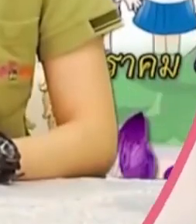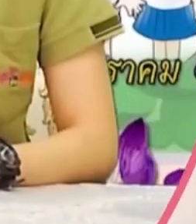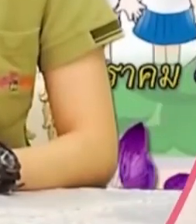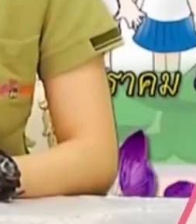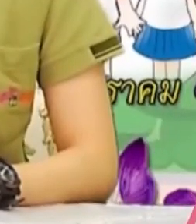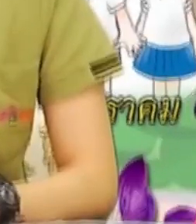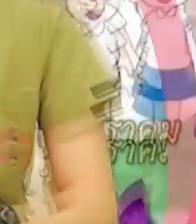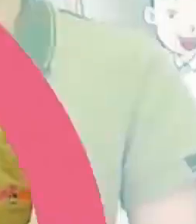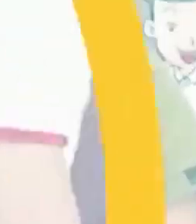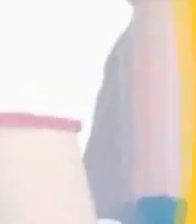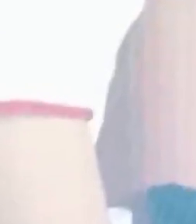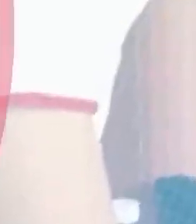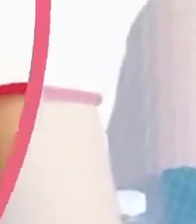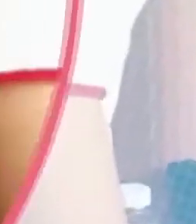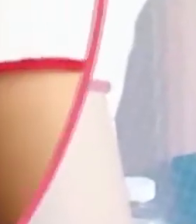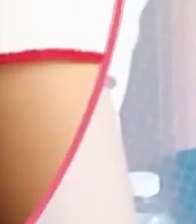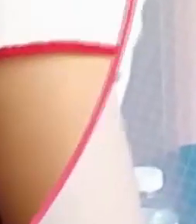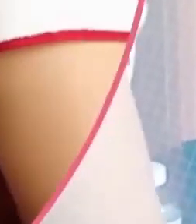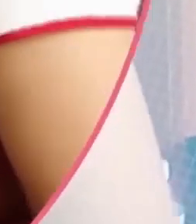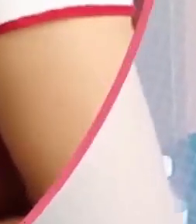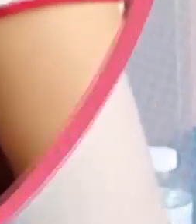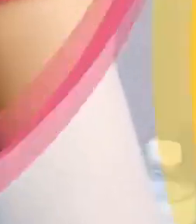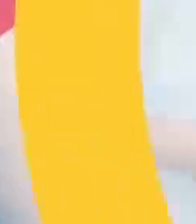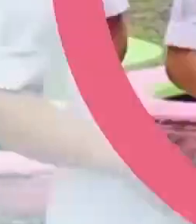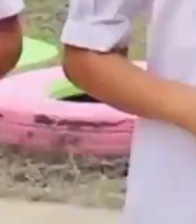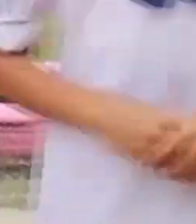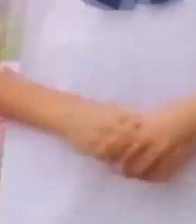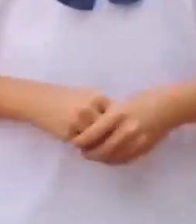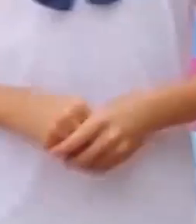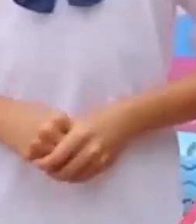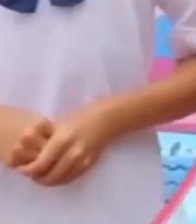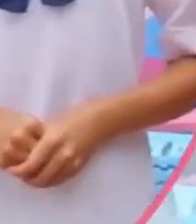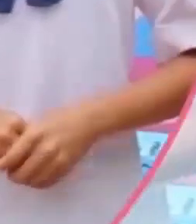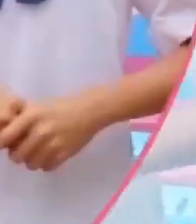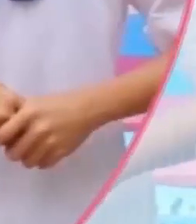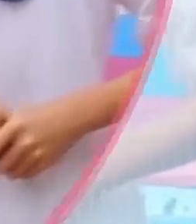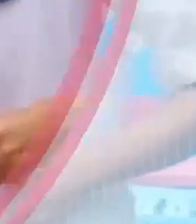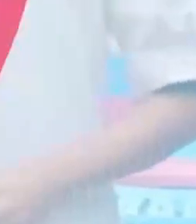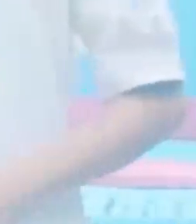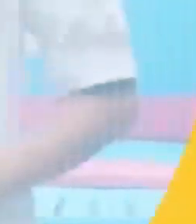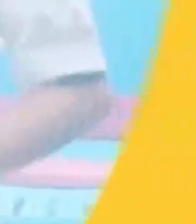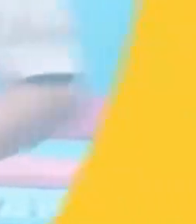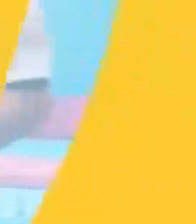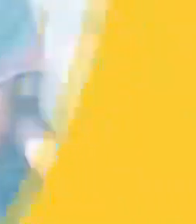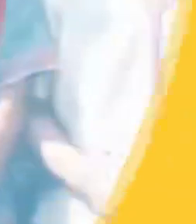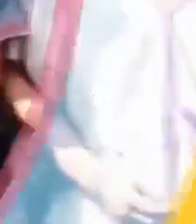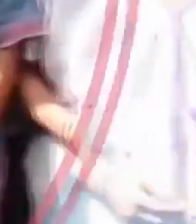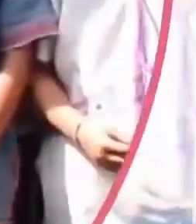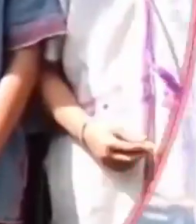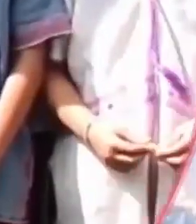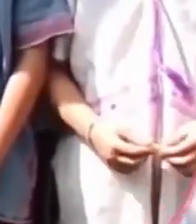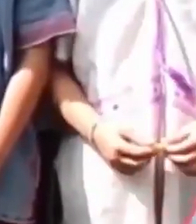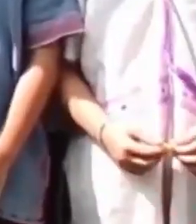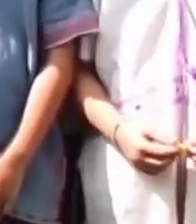ชีวิตทำสิ่งสร้างสรรค์ก้าวตามให้ทันโลกจะเปลี่ยนไป